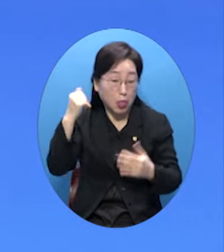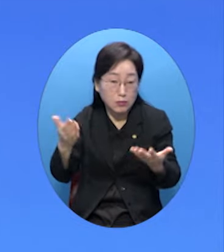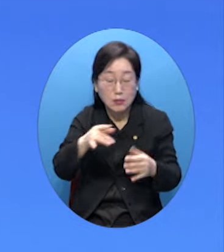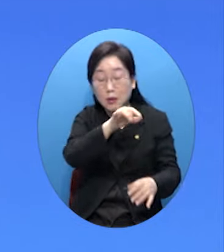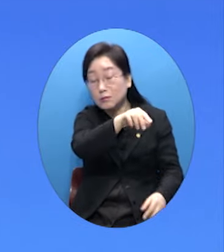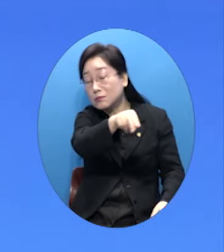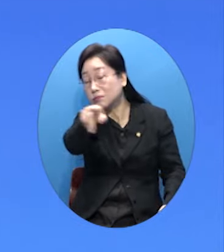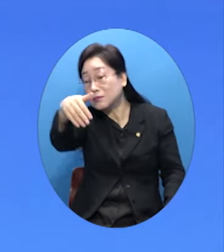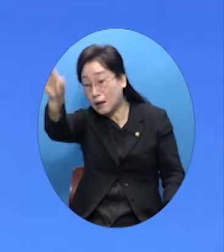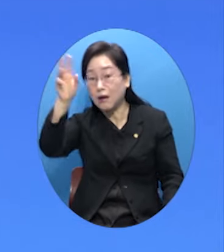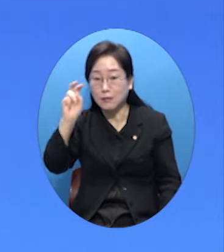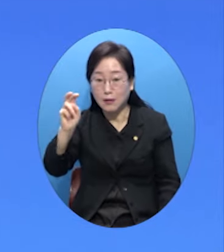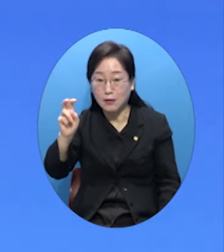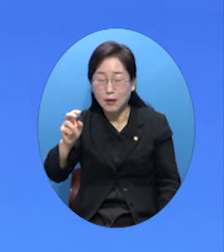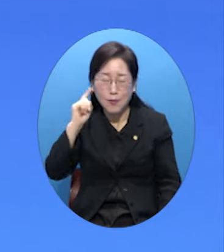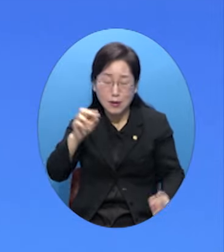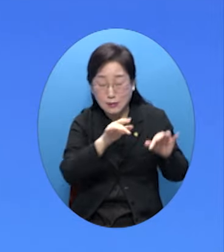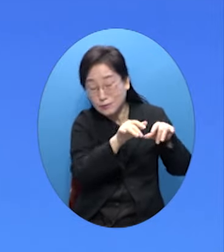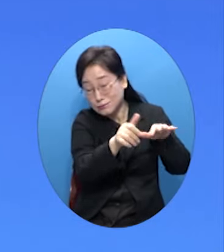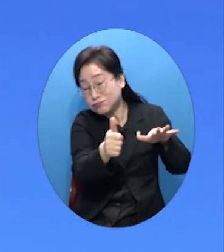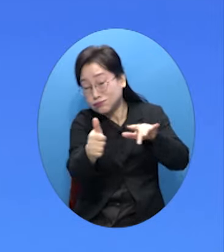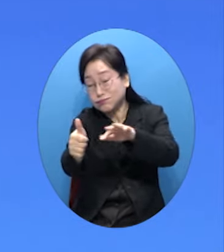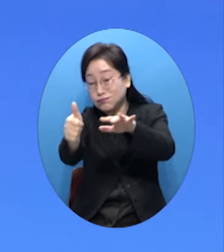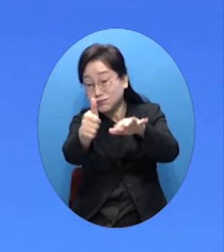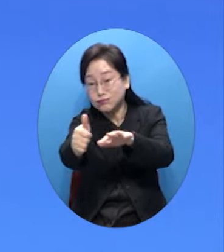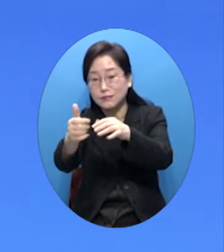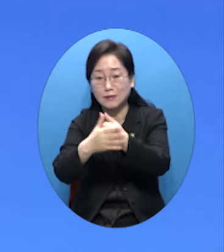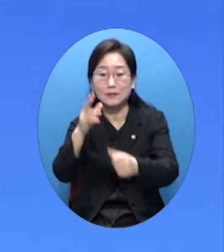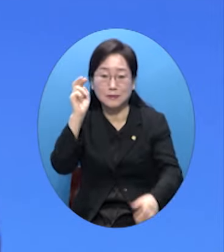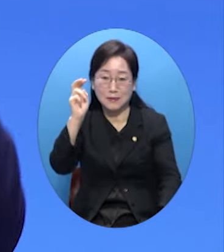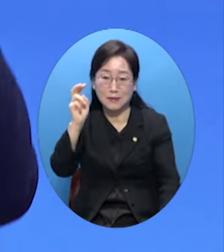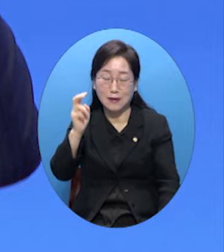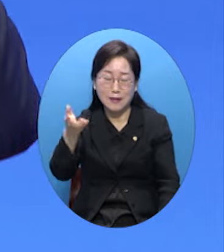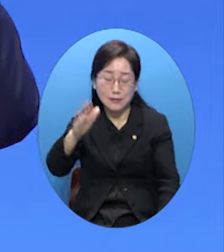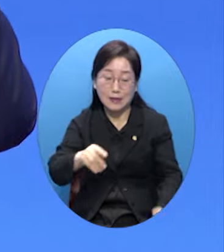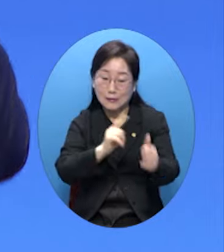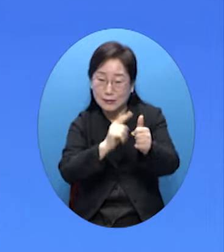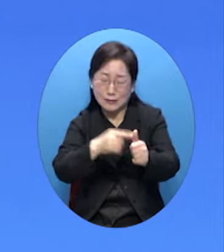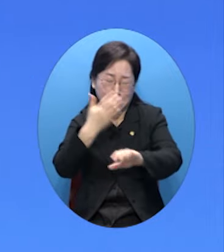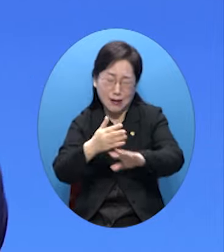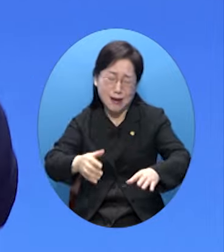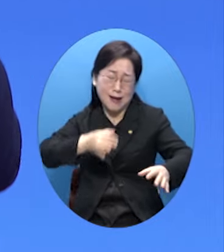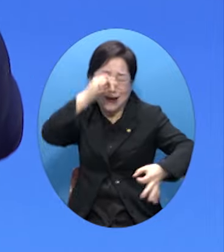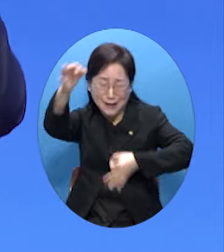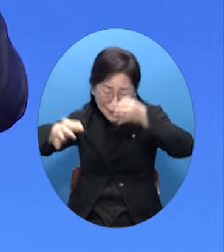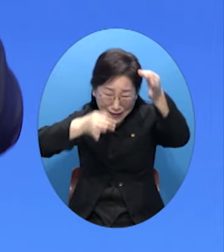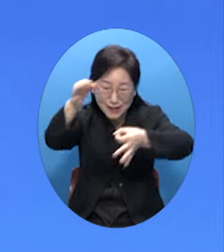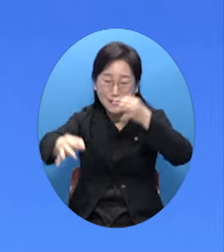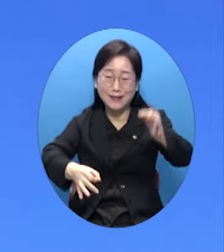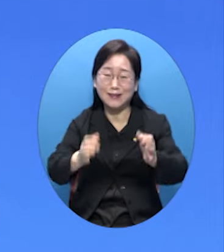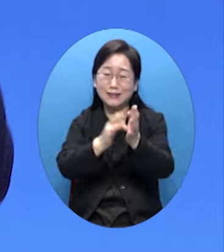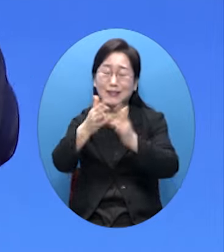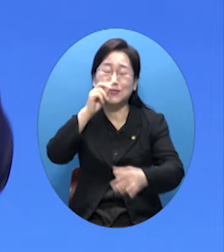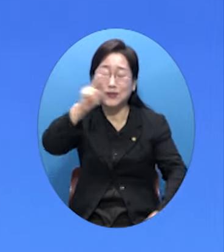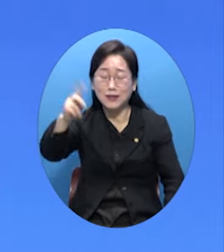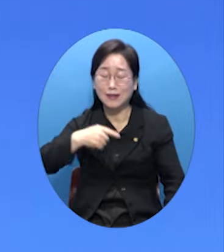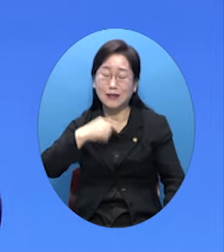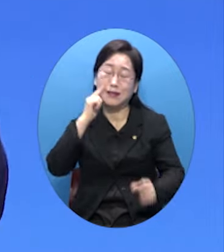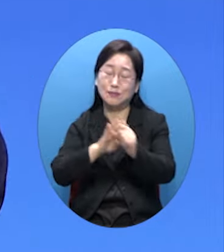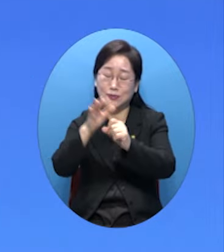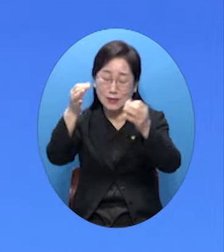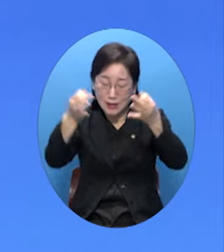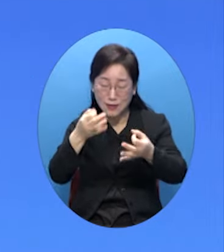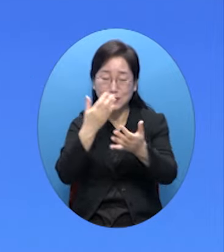들어 지나가셨어요. 왜? 워낙 많은 사람들이 막 둘러싸고 있었기 때문에. 있는 힘을 다 다윗의 자손 예수여 나를